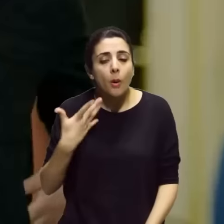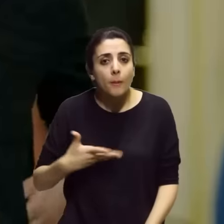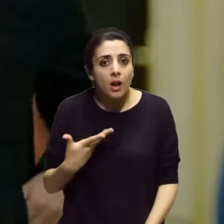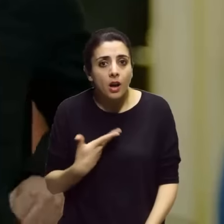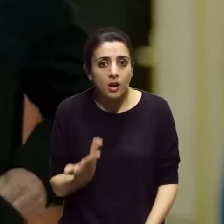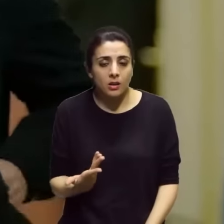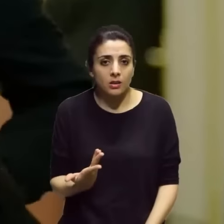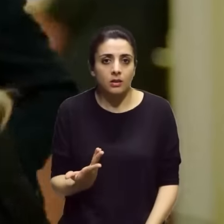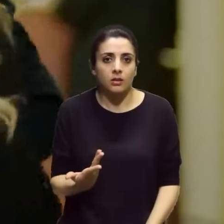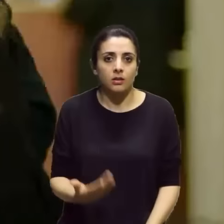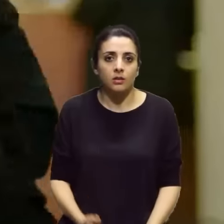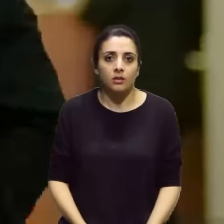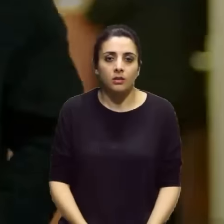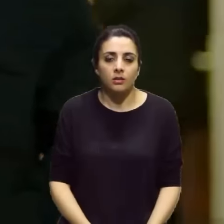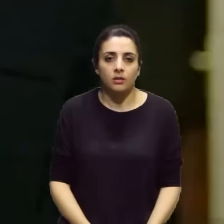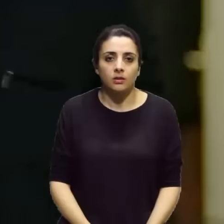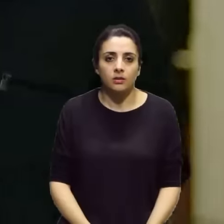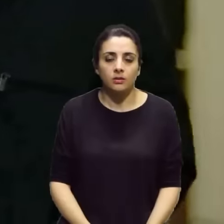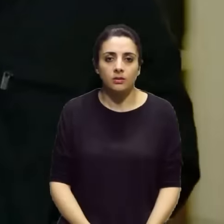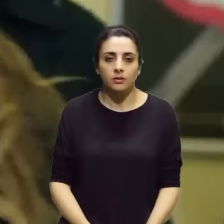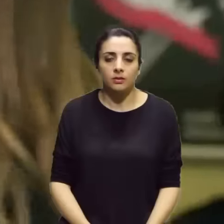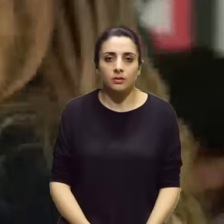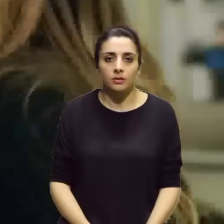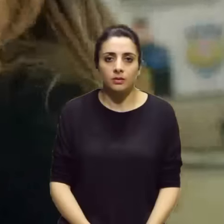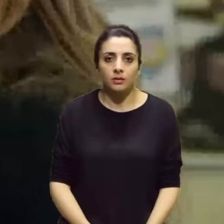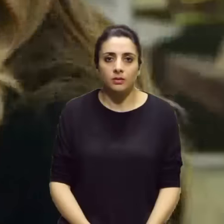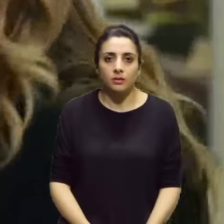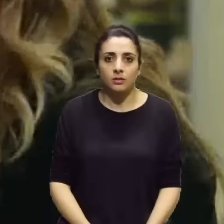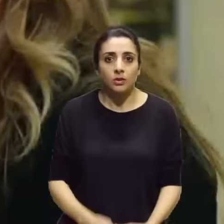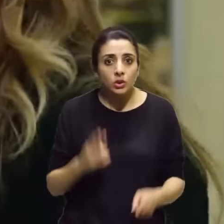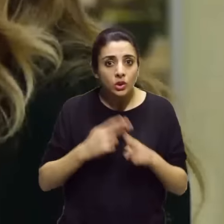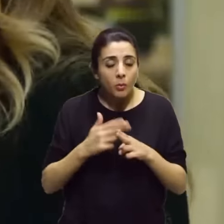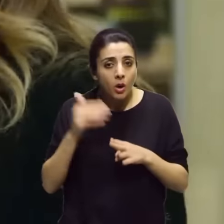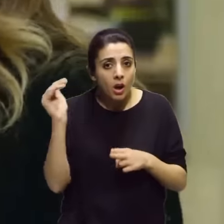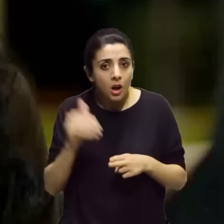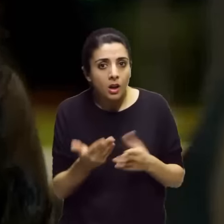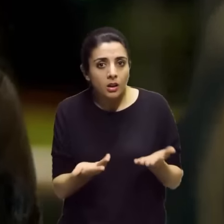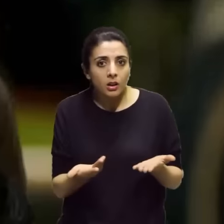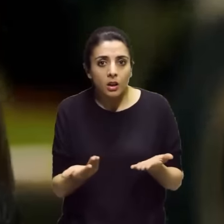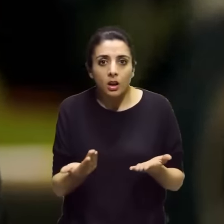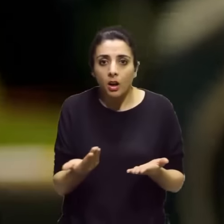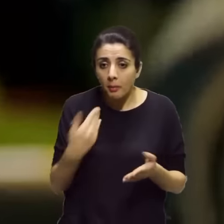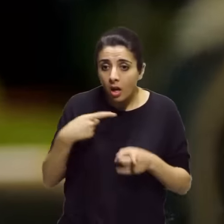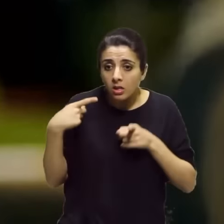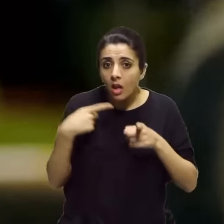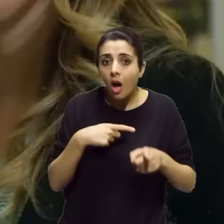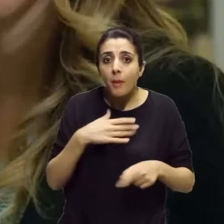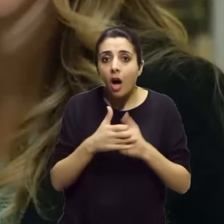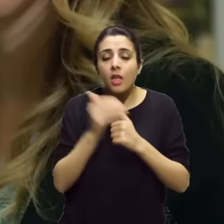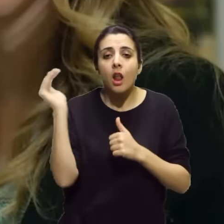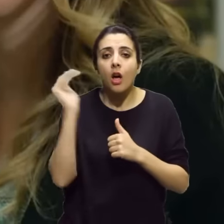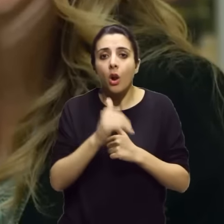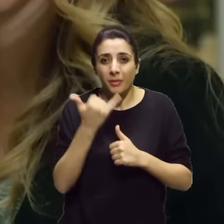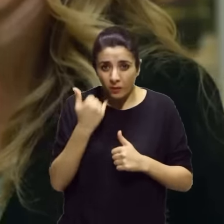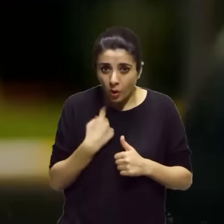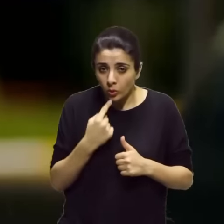seni. Aylin'le sonrasında da Metin'le sarıldılar. Ne kadar çabuk geldiniz böyle. Zaten peşinden Antalya'ya geliyorduk.